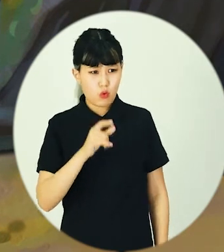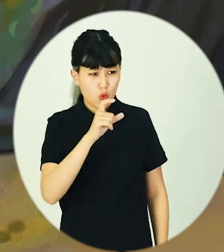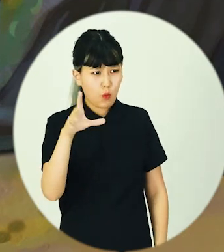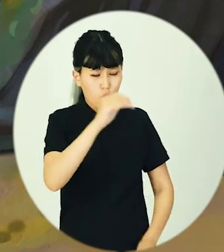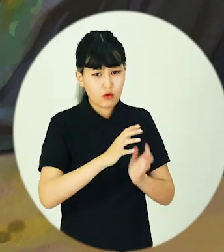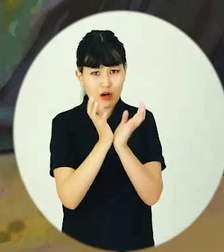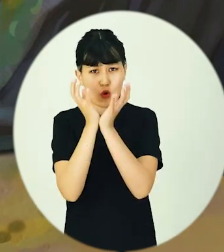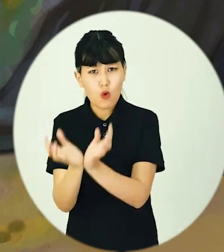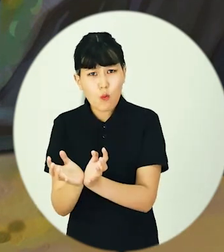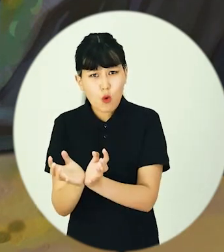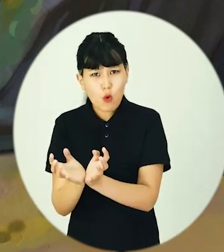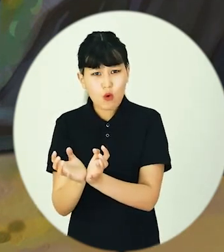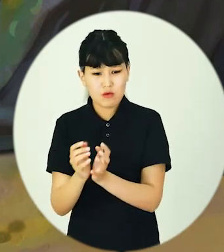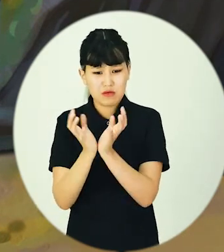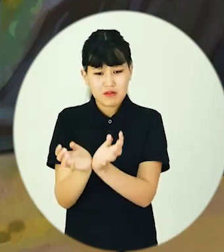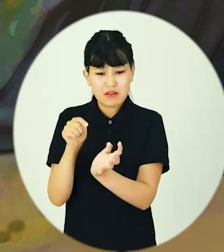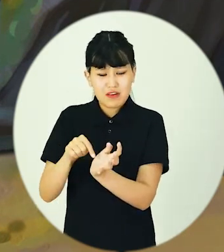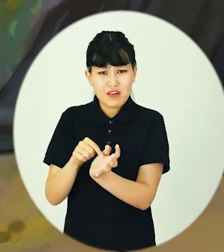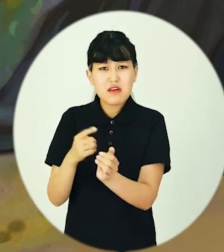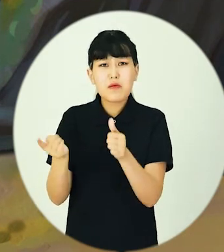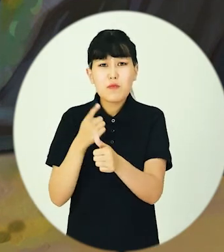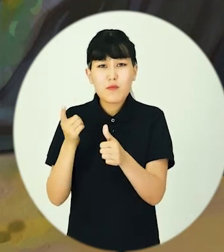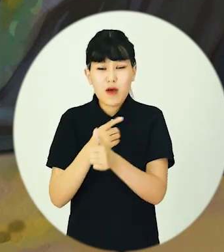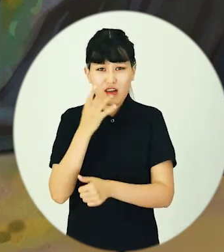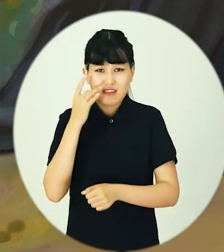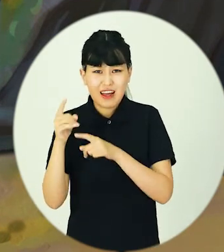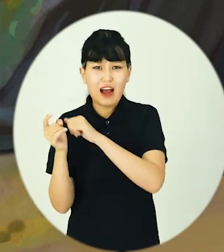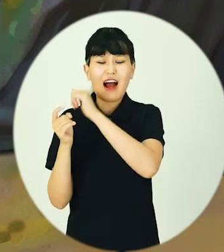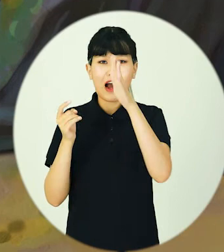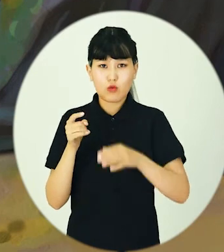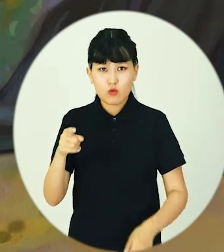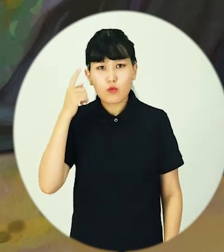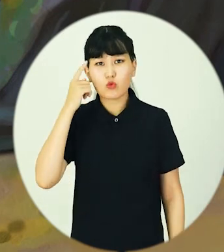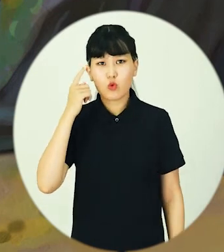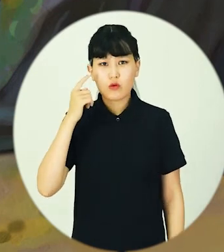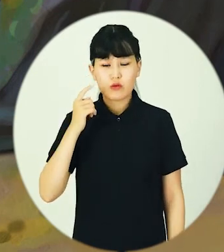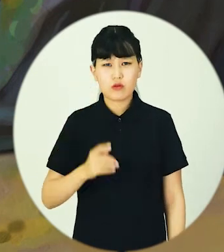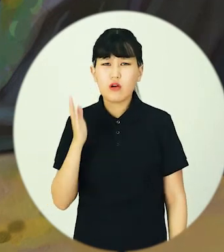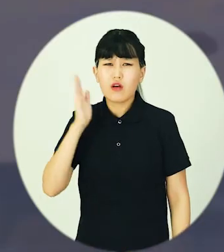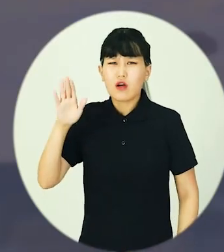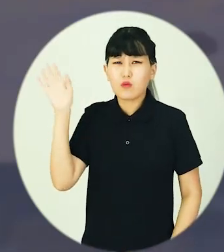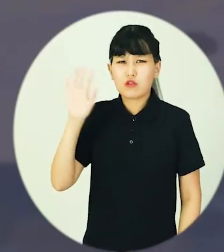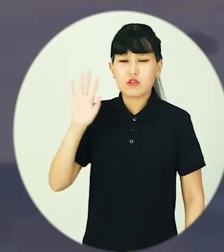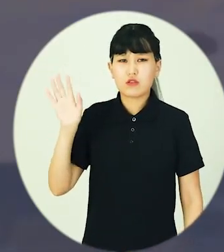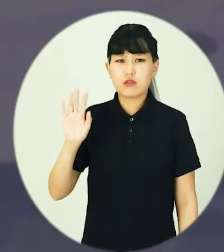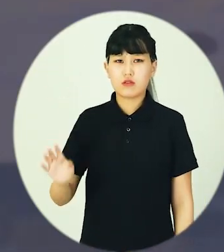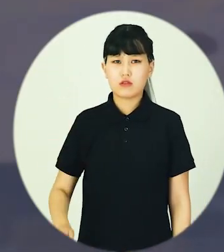Хүмүүс хавх тавьсан хэрэгөө. Тэр хавхыг энэ хүүхдийн чинь аав тавьсан гэдгийг чи мэдхүү.